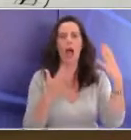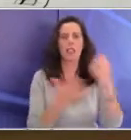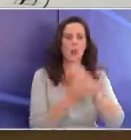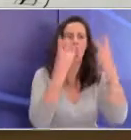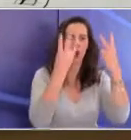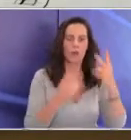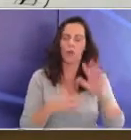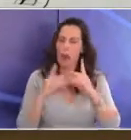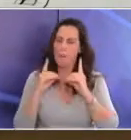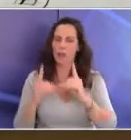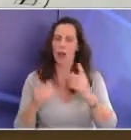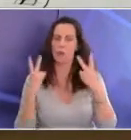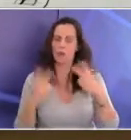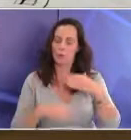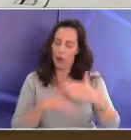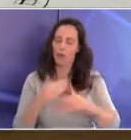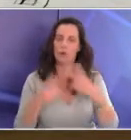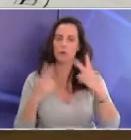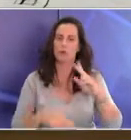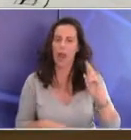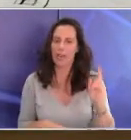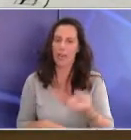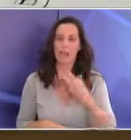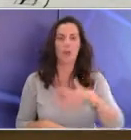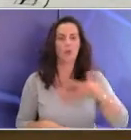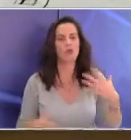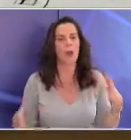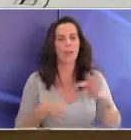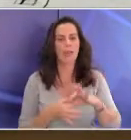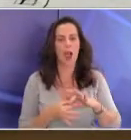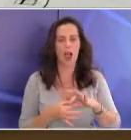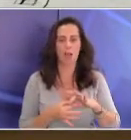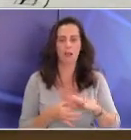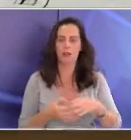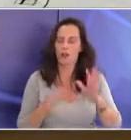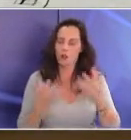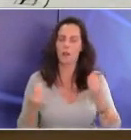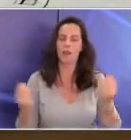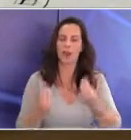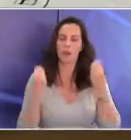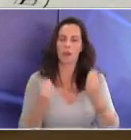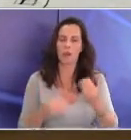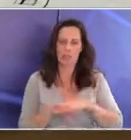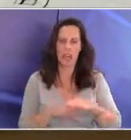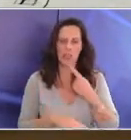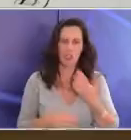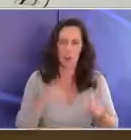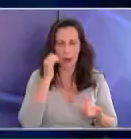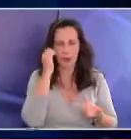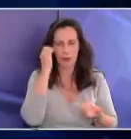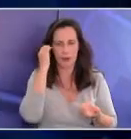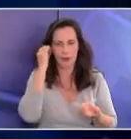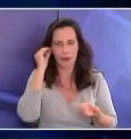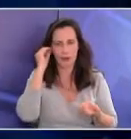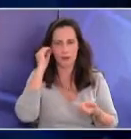הניצחון, גם לדרך יש משמעות, ולתהליך, ולקהילה, ולתחושת השייכות, לתחושת הקבוצה, יש כל כך הרבה דברים טובים. סליחה שאני מדברת לא